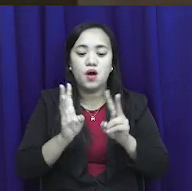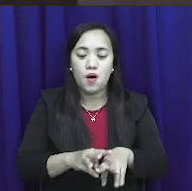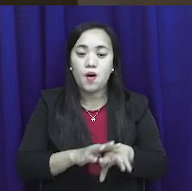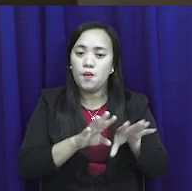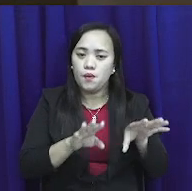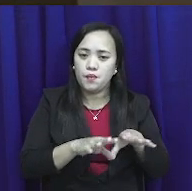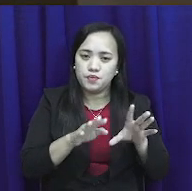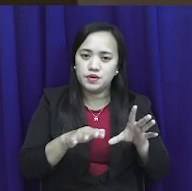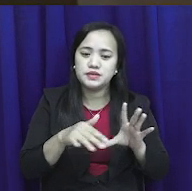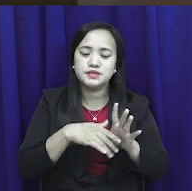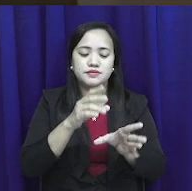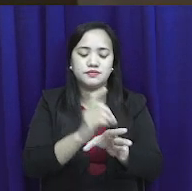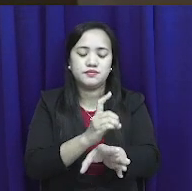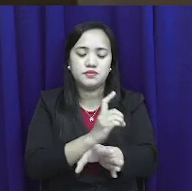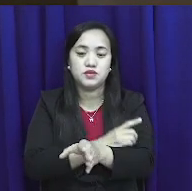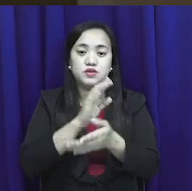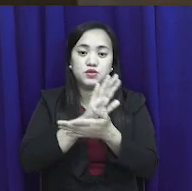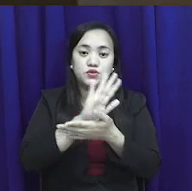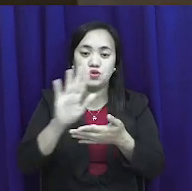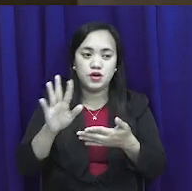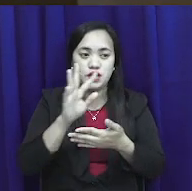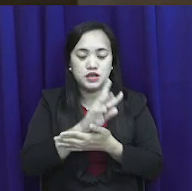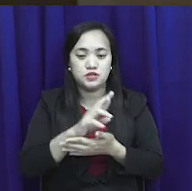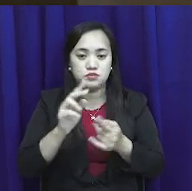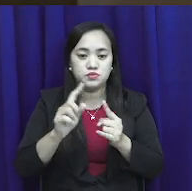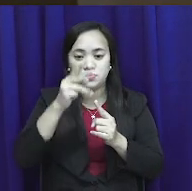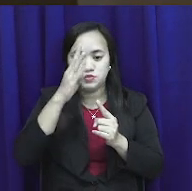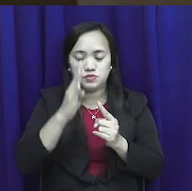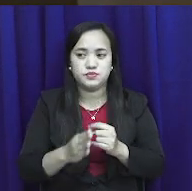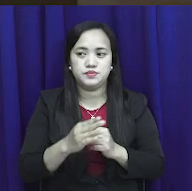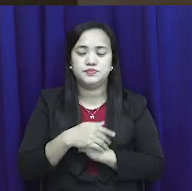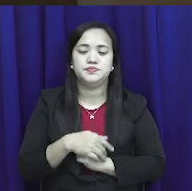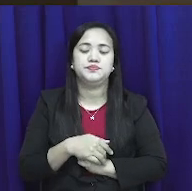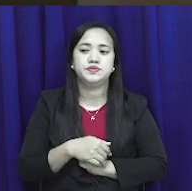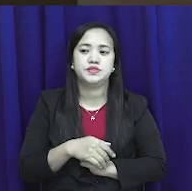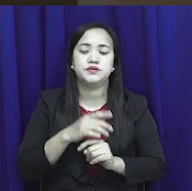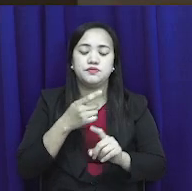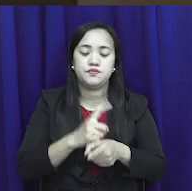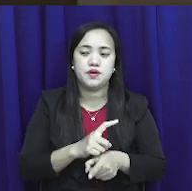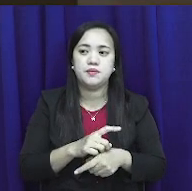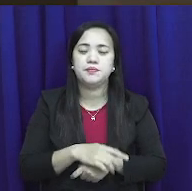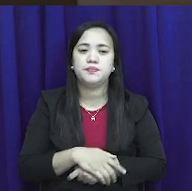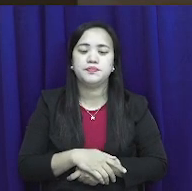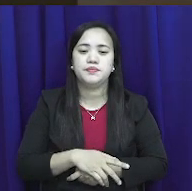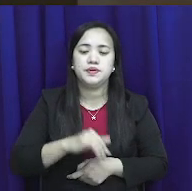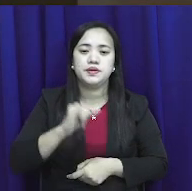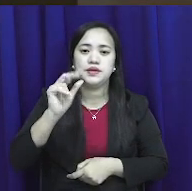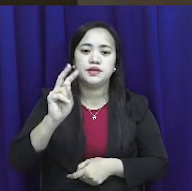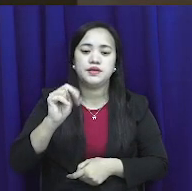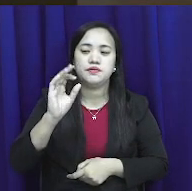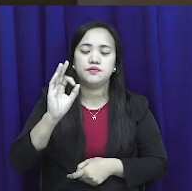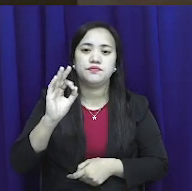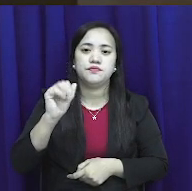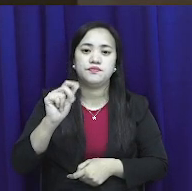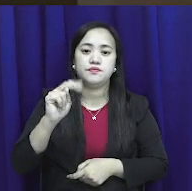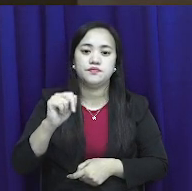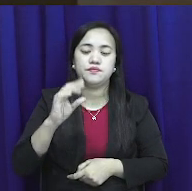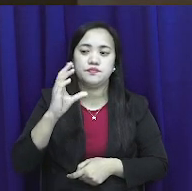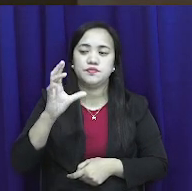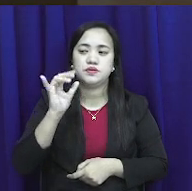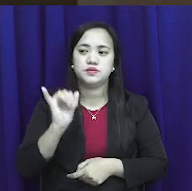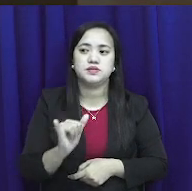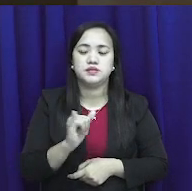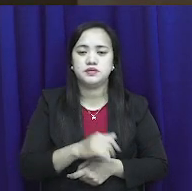ataka relationship kagaya ng na-discuss natin kanina from infancy yung mga kinamulatan na natin yung mga